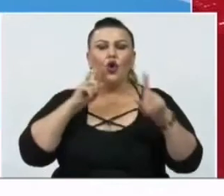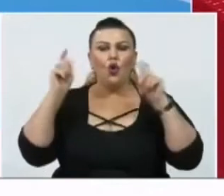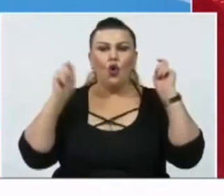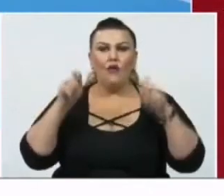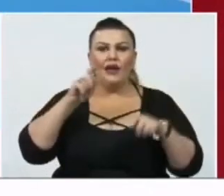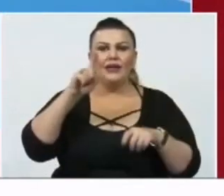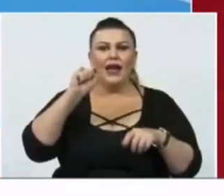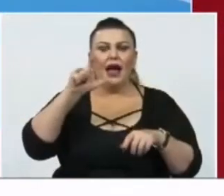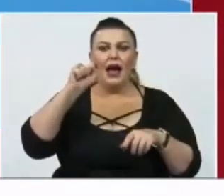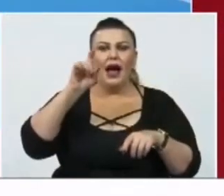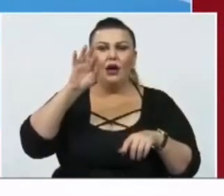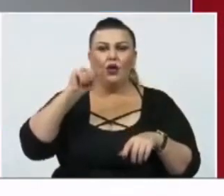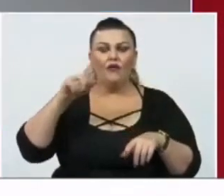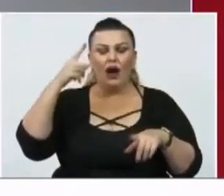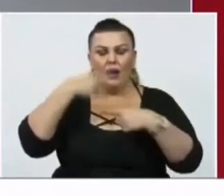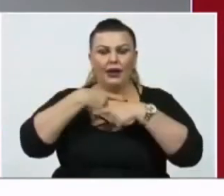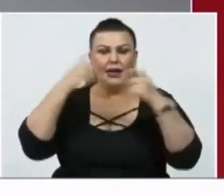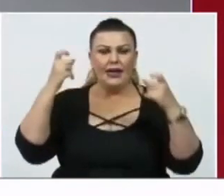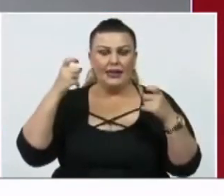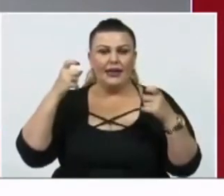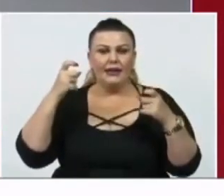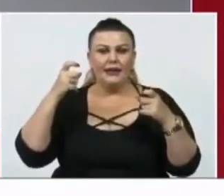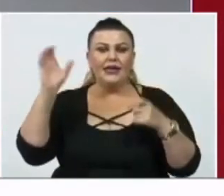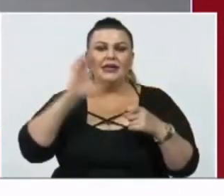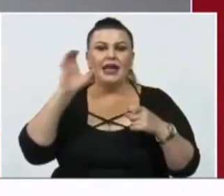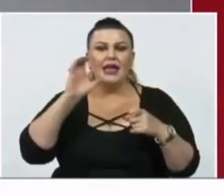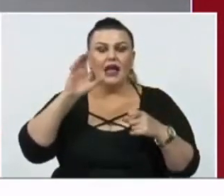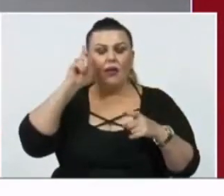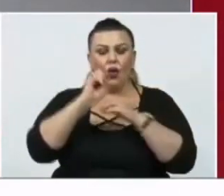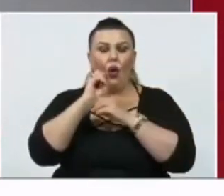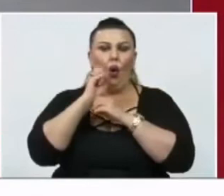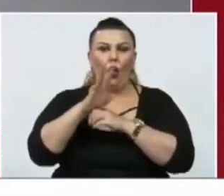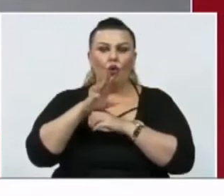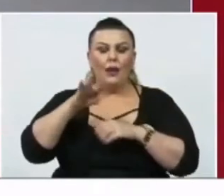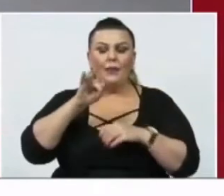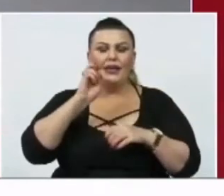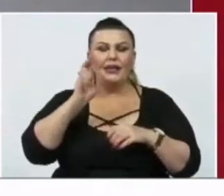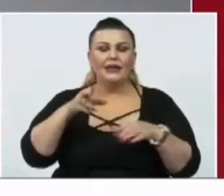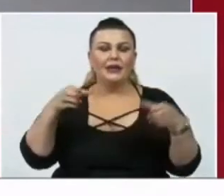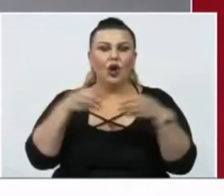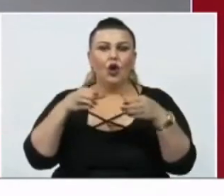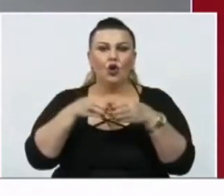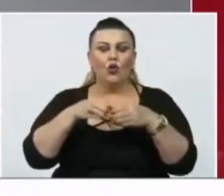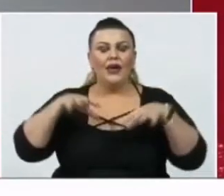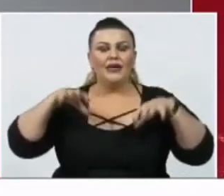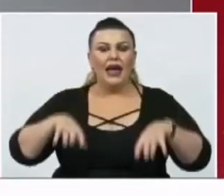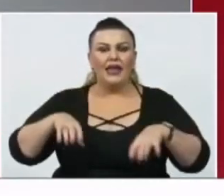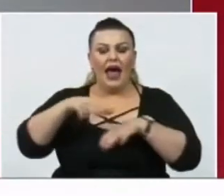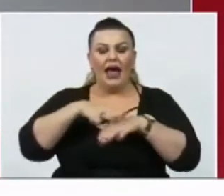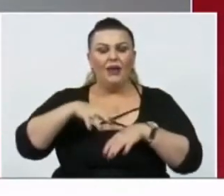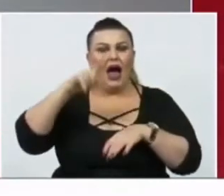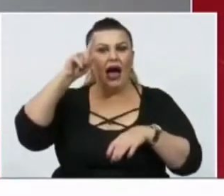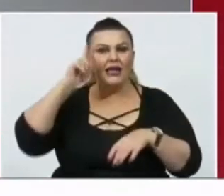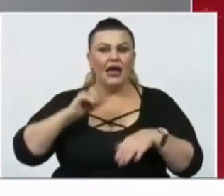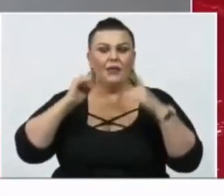xanım Zaxarova qeyd etdi ki, sentyabr ayının 14-də Minsk qrupunun həmsədirləri həm Ermənistanın, həm də